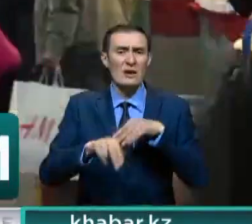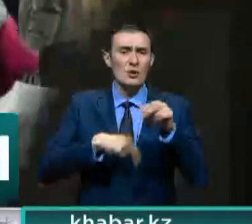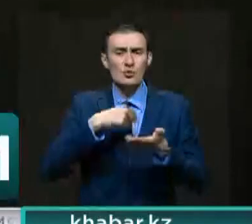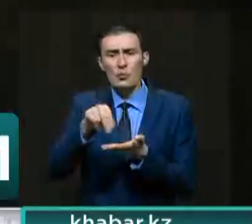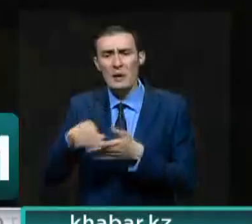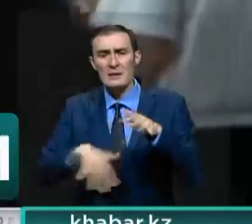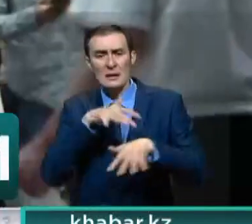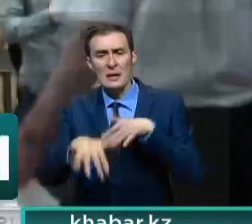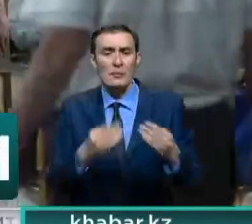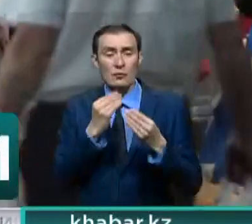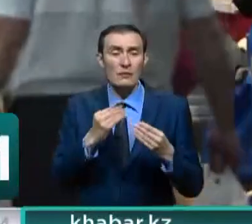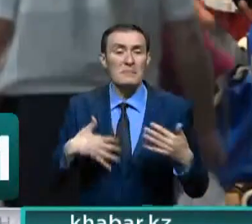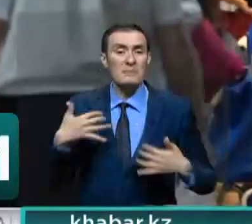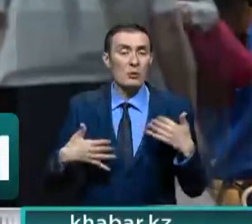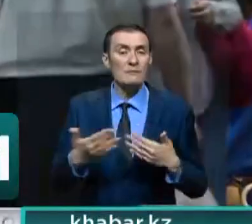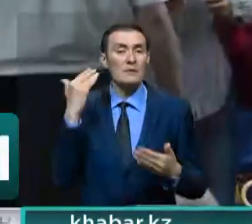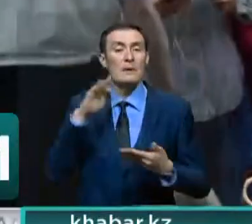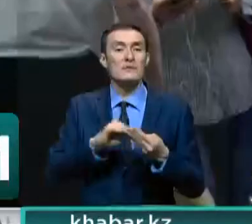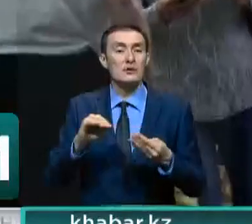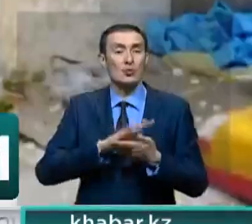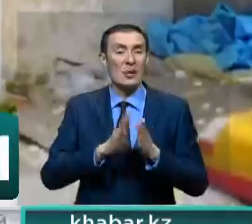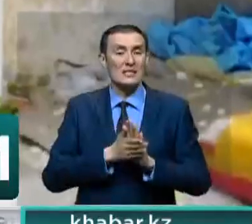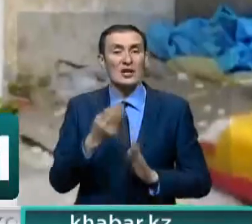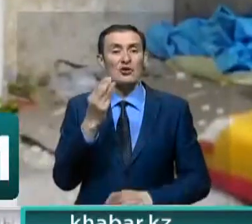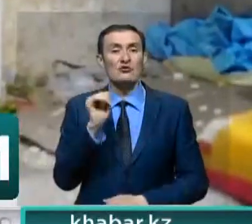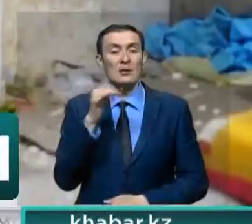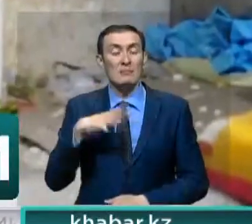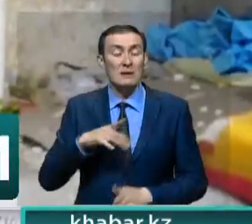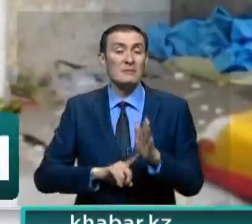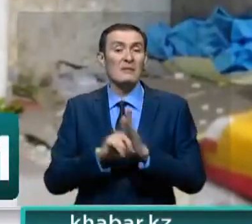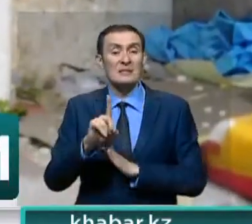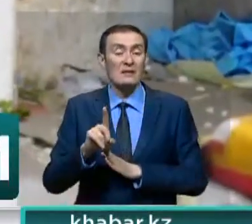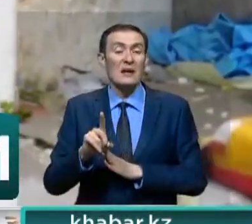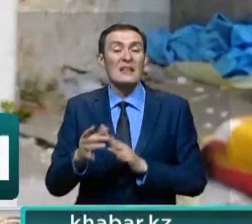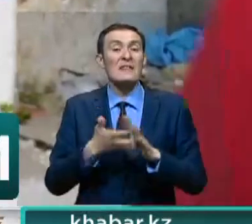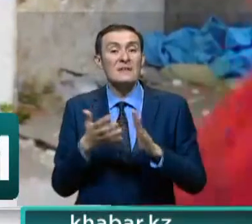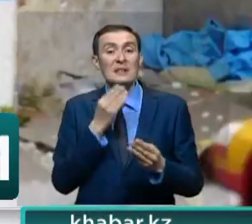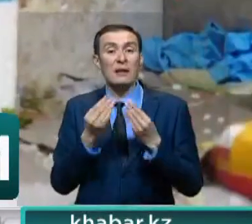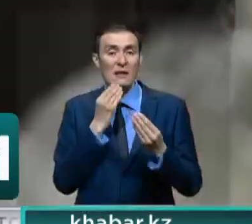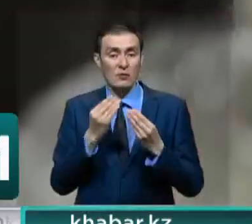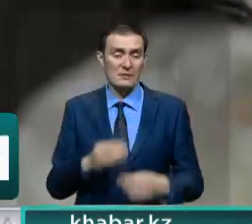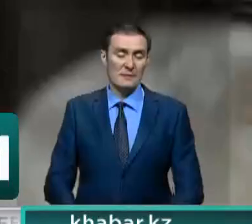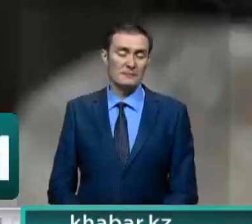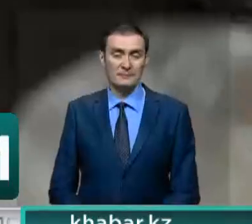продукты питания, боясь повторения ситуации в Шанхае, где локдаун спровоцировал дефицит продовольствия.